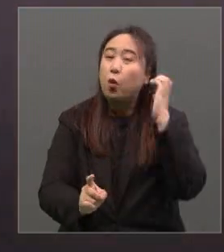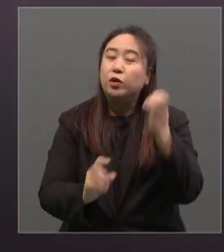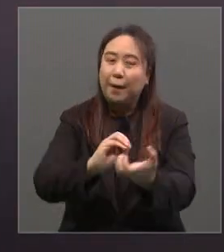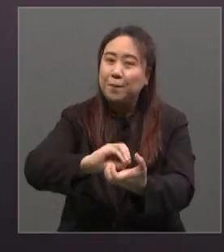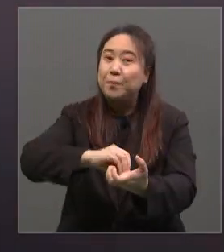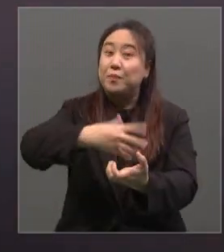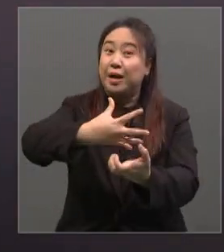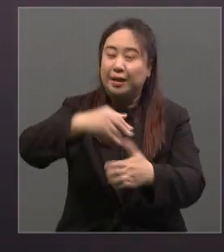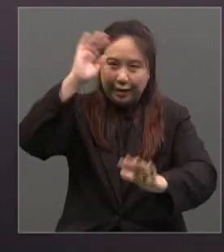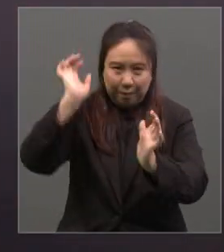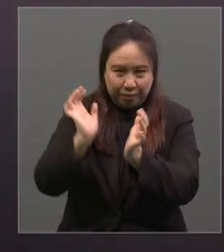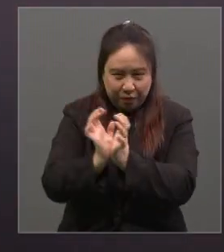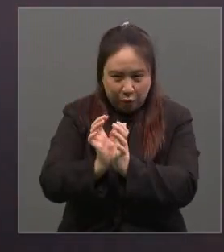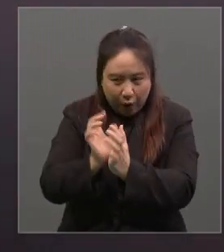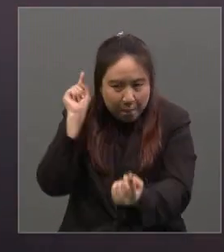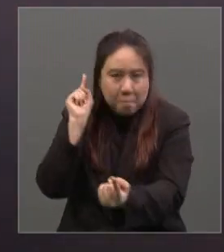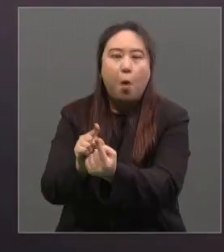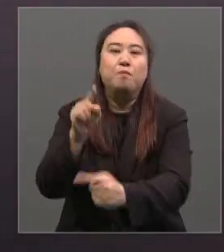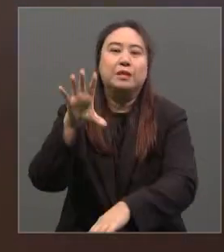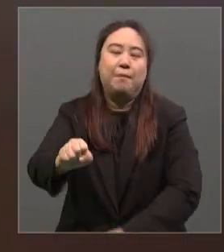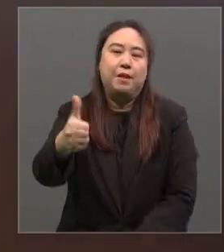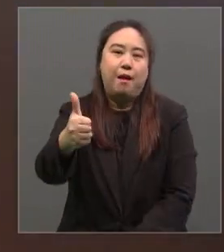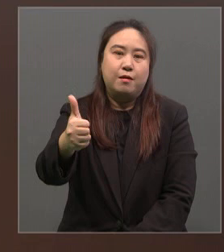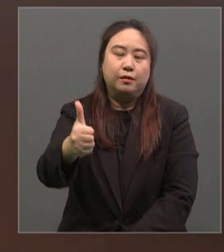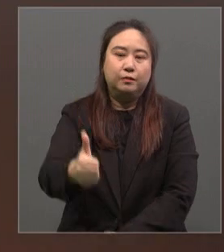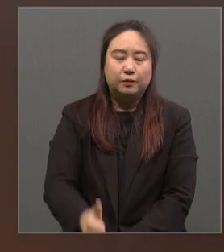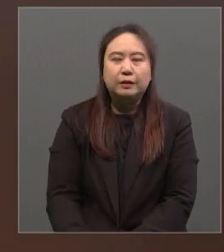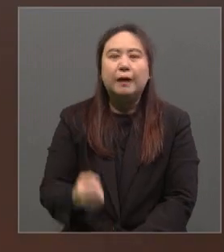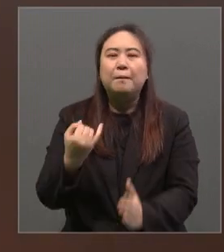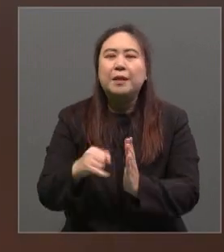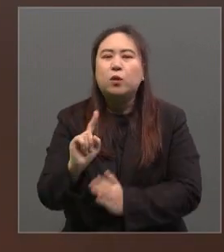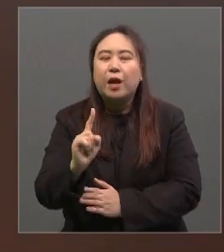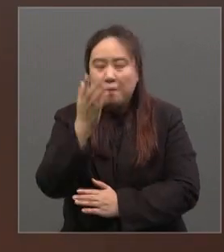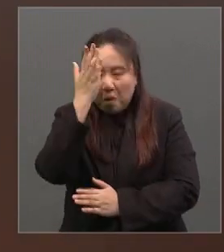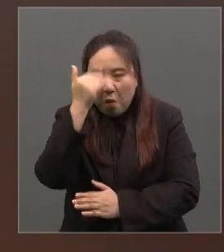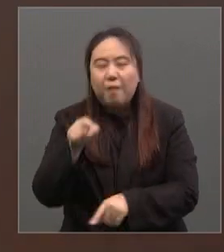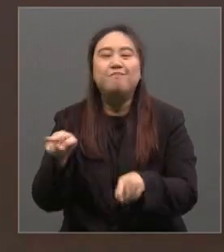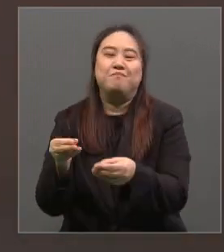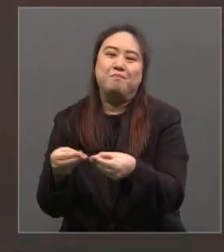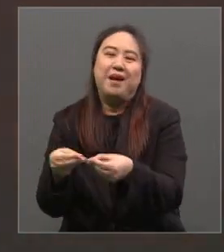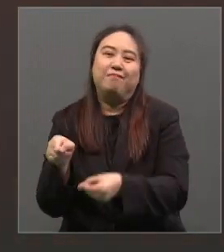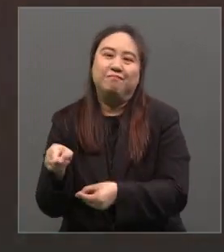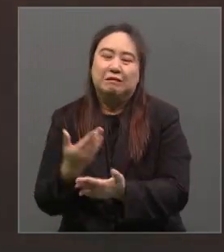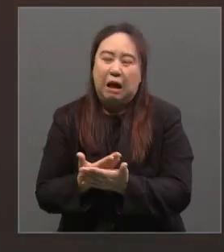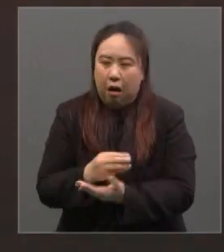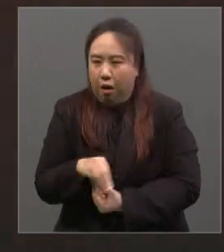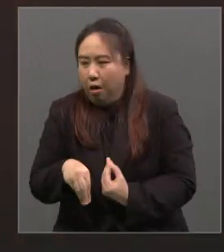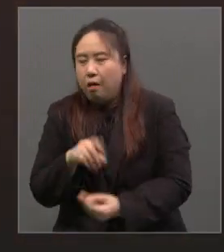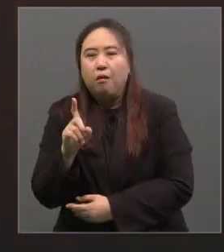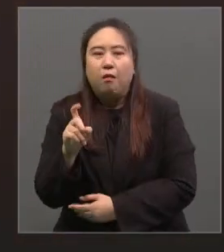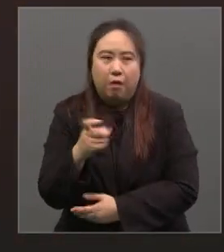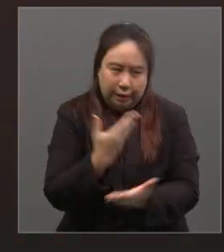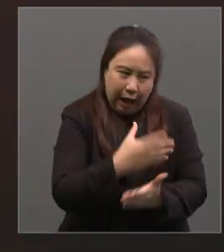จนถูกตำรวจเนี่ยบุกจับกลุ่มได้ส่วนสาเหตุที่ก่อเหตุเพราะว่าไปติดพนันออนไลน์แล้วก็หาเงินไปใช้หนี้นั่นเอง